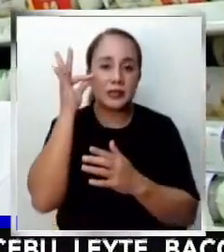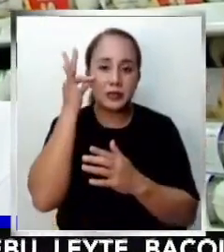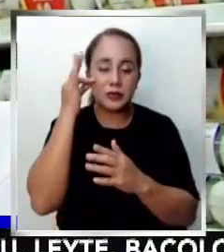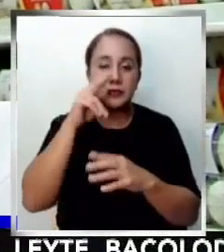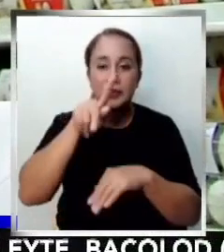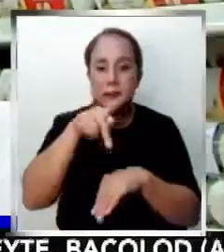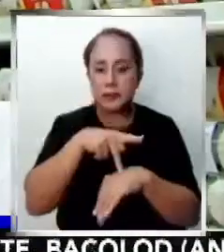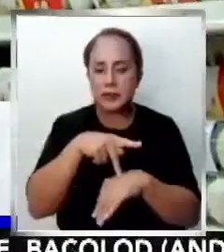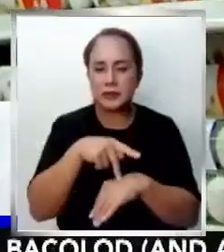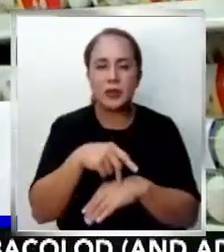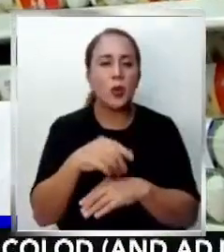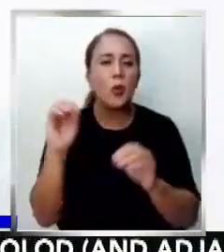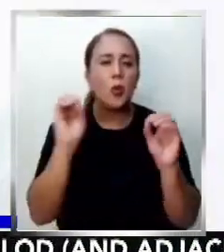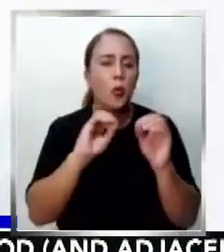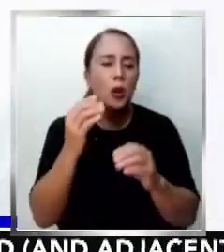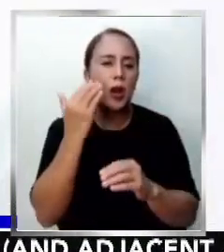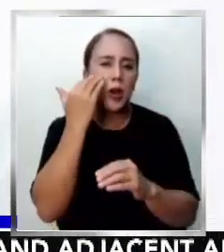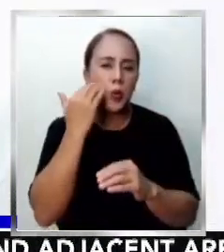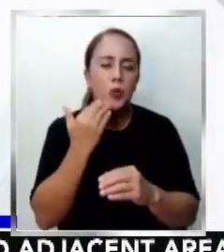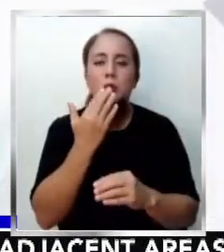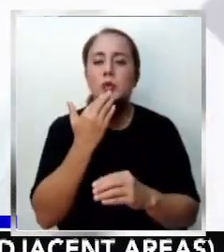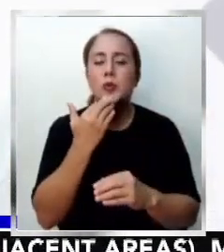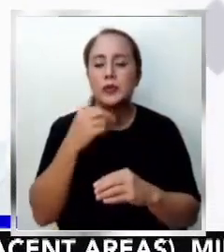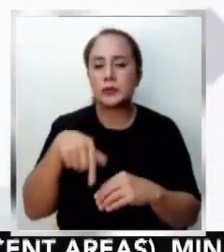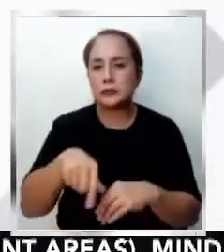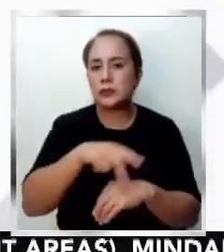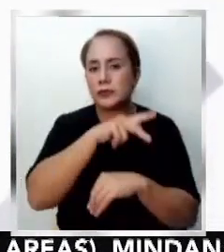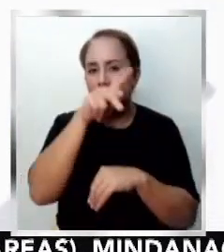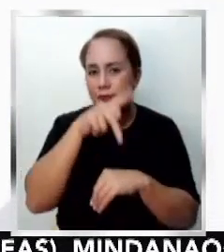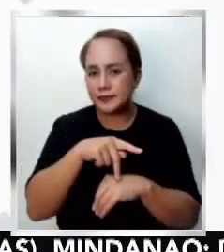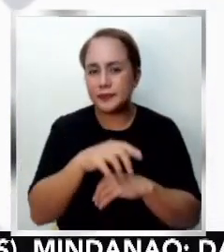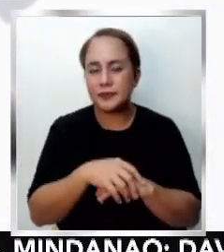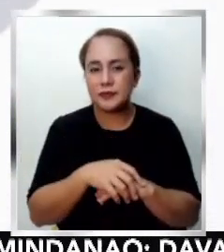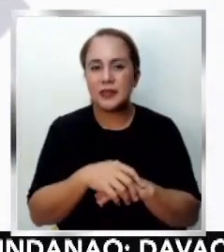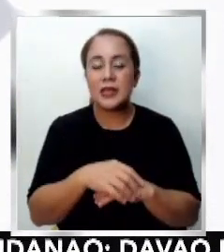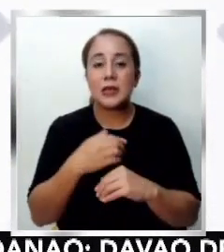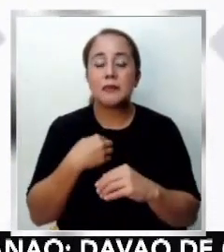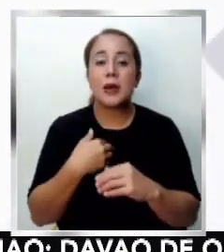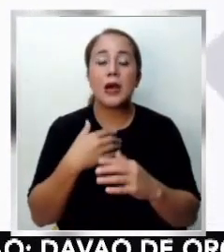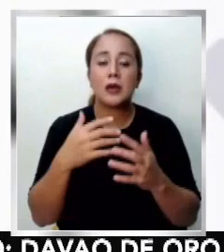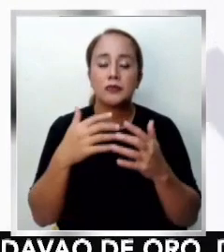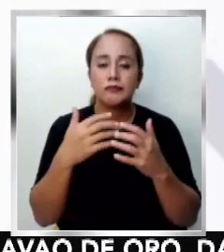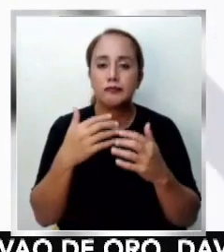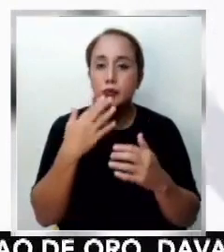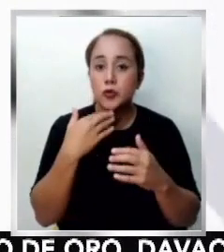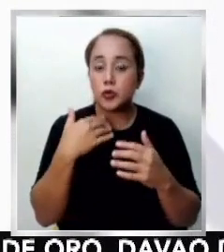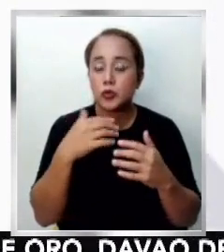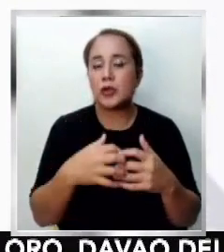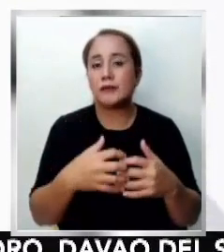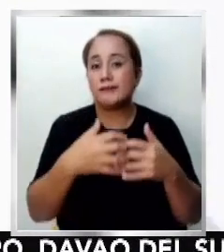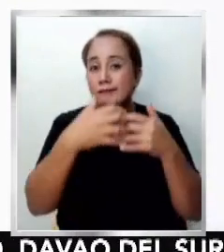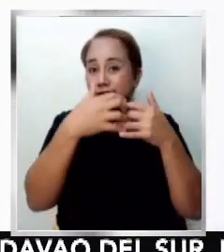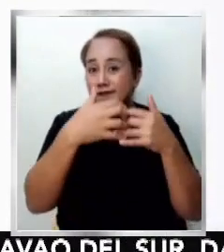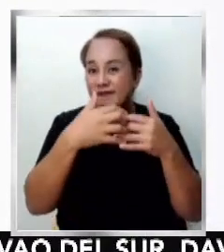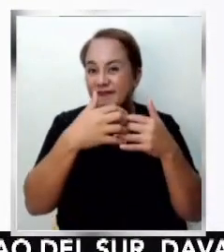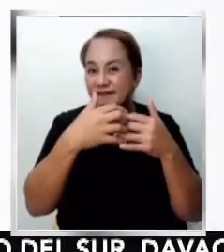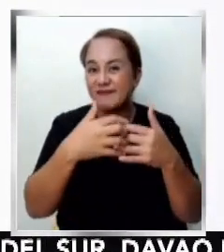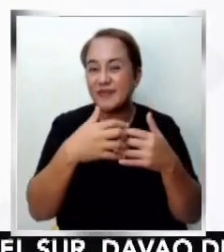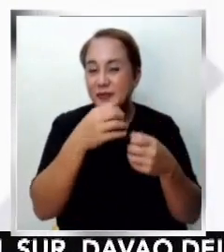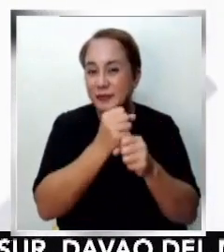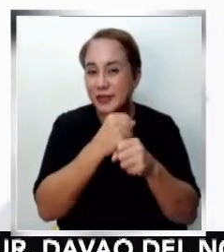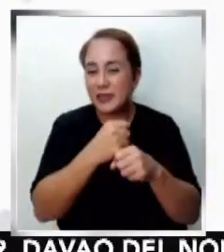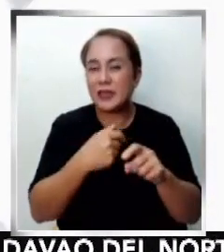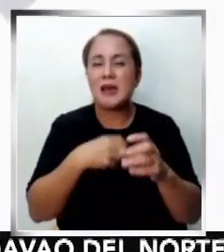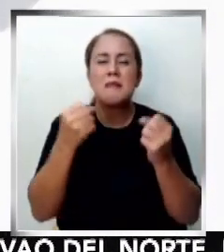walang kakulangan ng asukal sa bansa. Yung mga sugar millers na traders, ang daming-daming asukal sa mga bodega